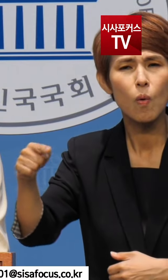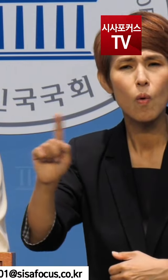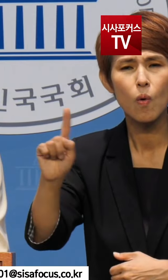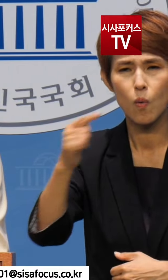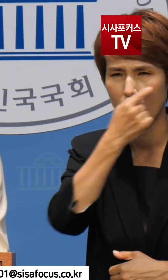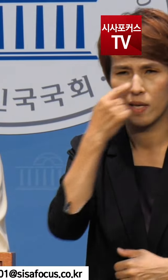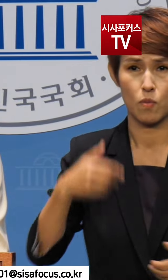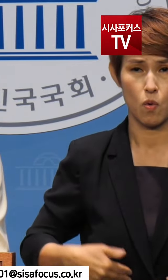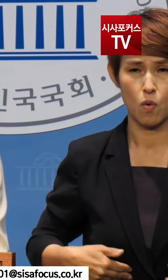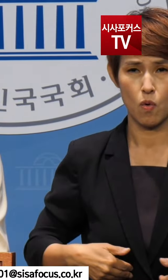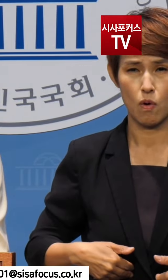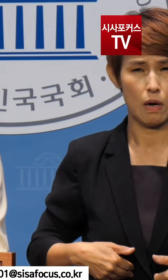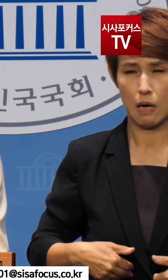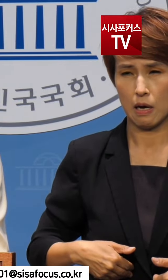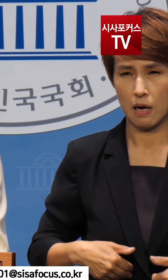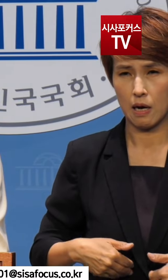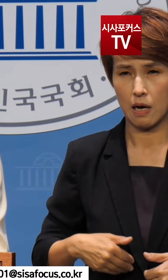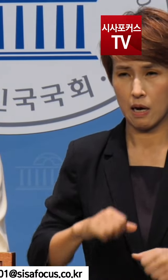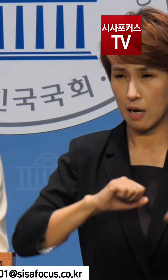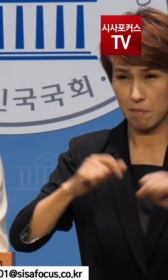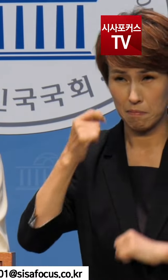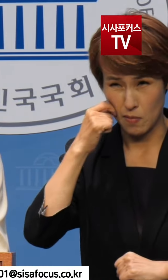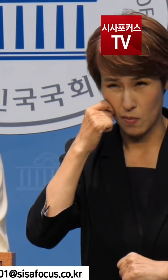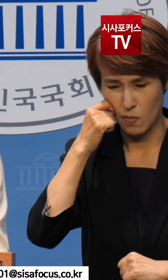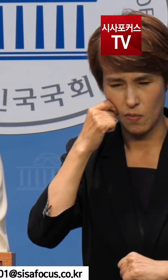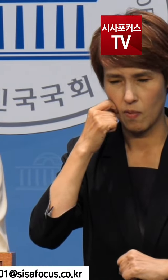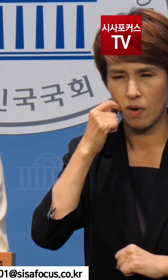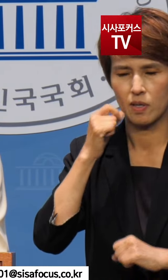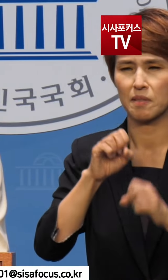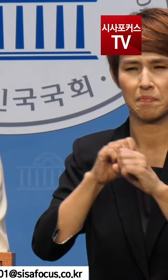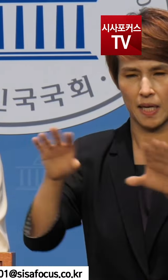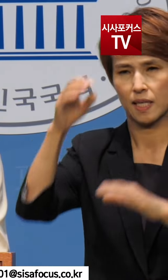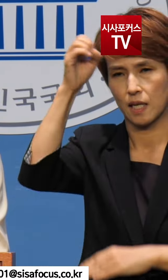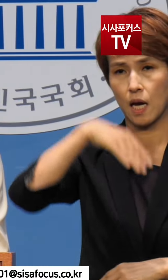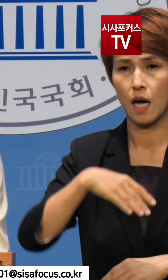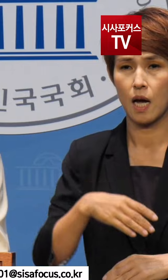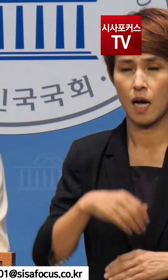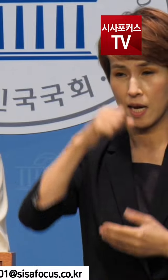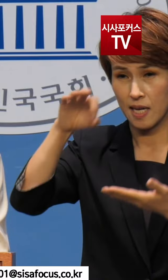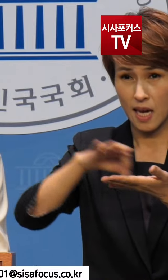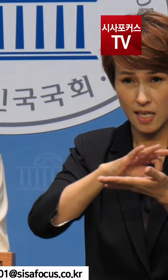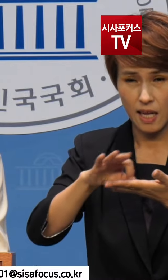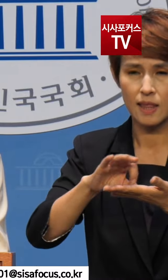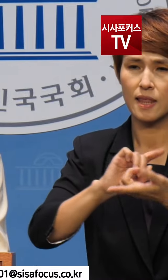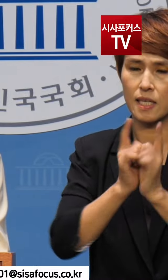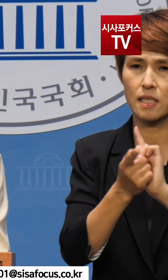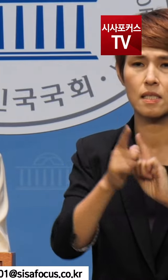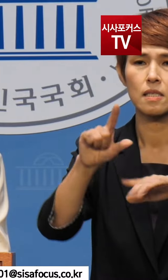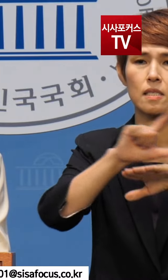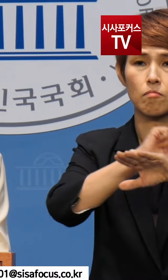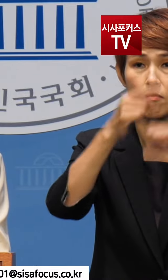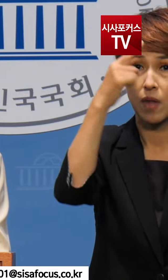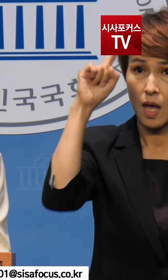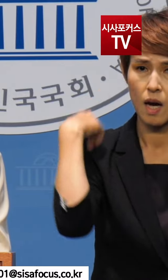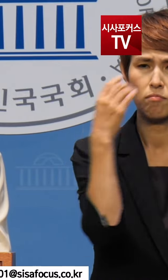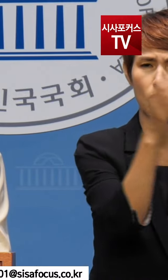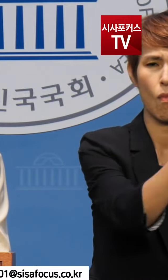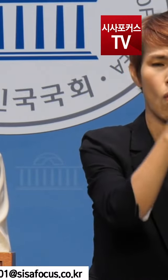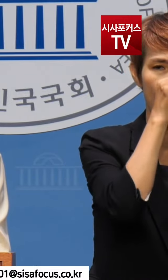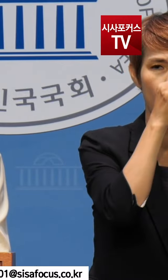되었다면 해체하거나 아니면 예산을 지방교육청과 대학에 넘겨줘 지역과 현장의 목소리가 담긴 대안적인